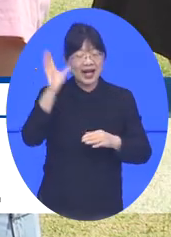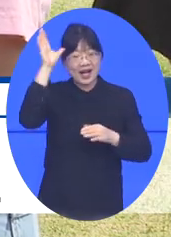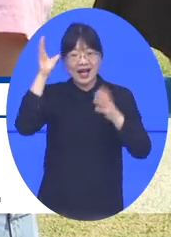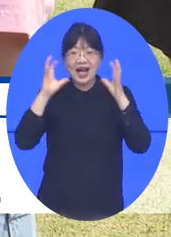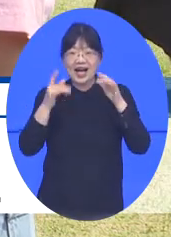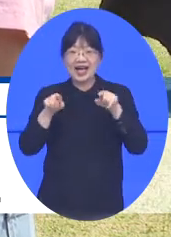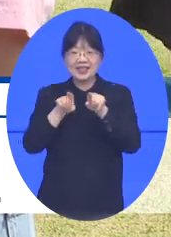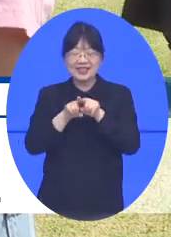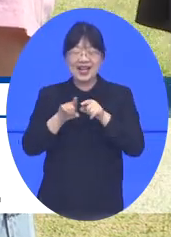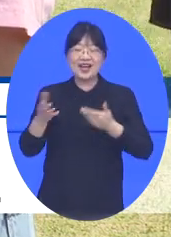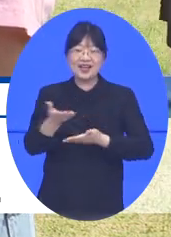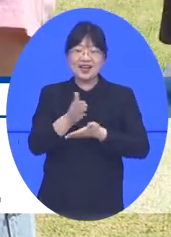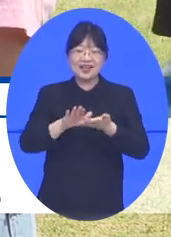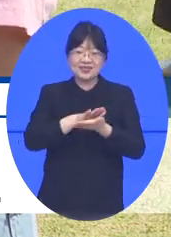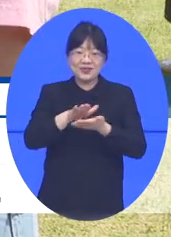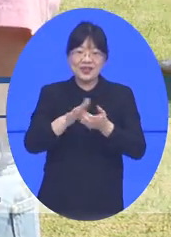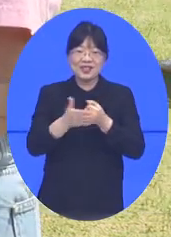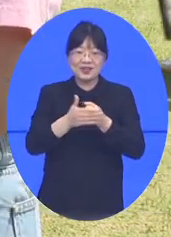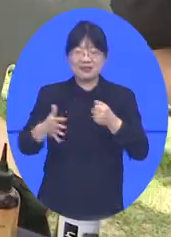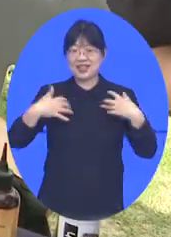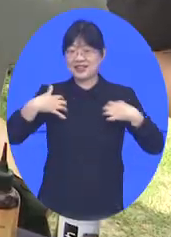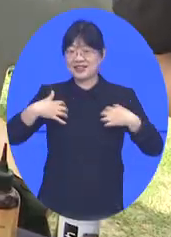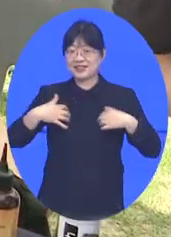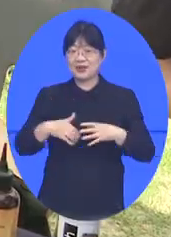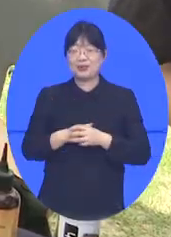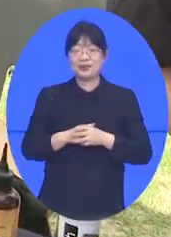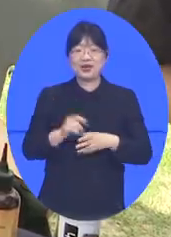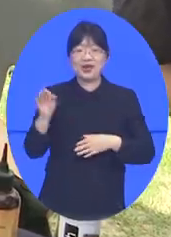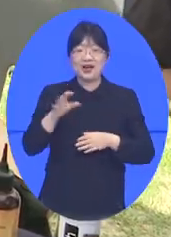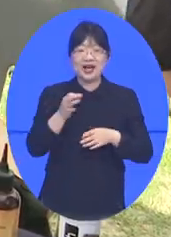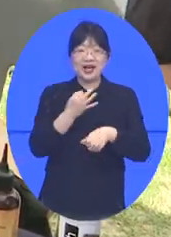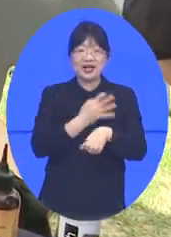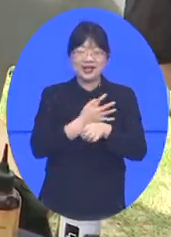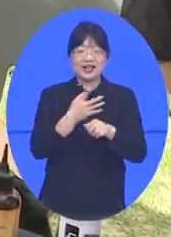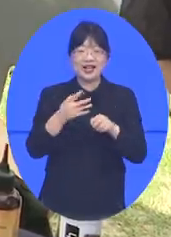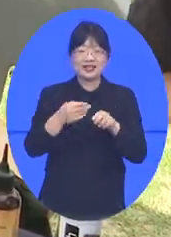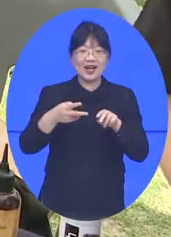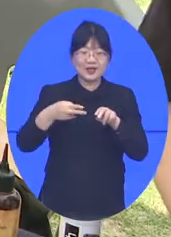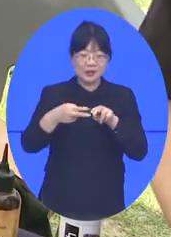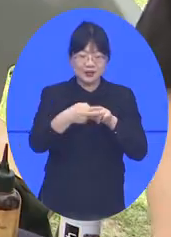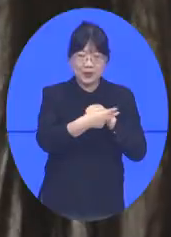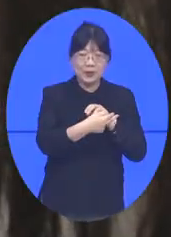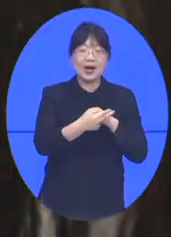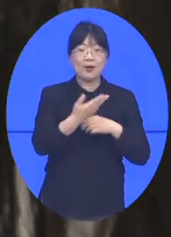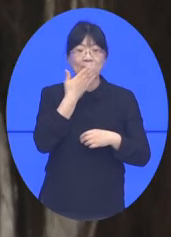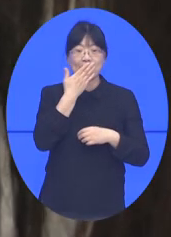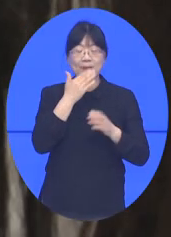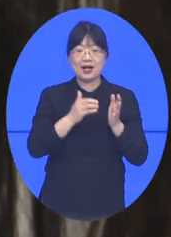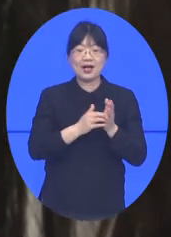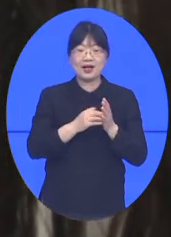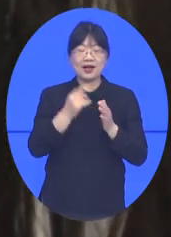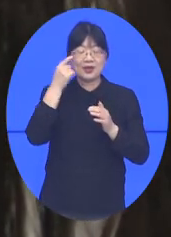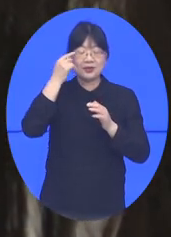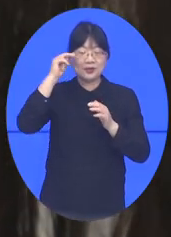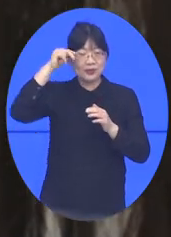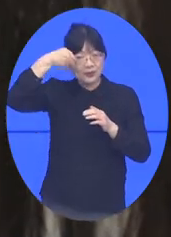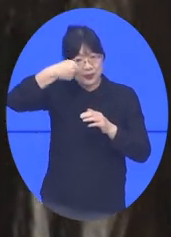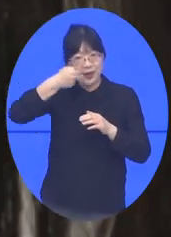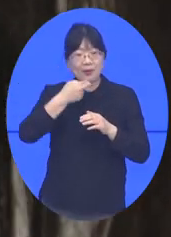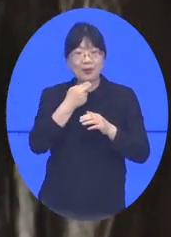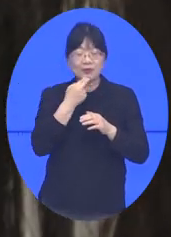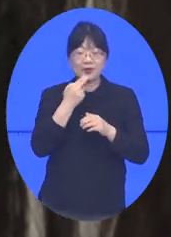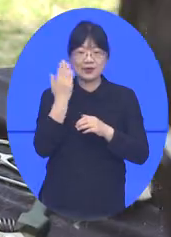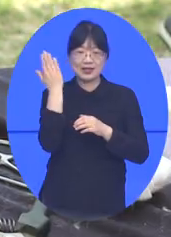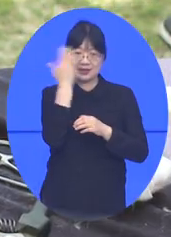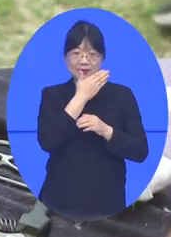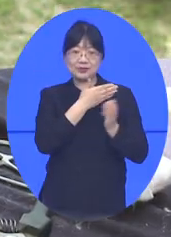같이 시간을 보낼 수 있어서 너무 즐거웠습니다. 무료로 간단한 미용 손질도 받을 수 있습니다. 눈썹이 눈을 찌르지 않도록